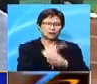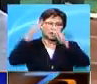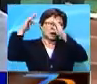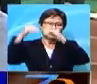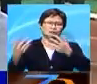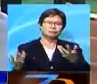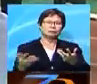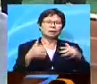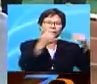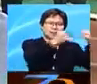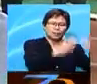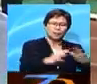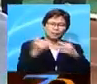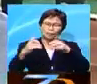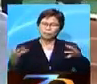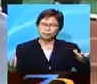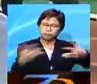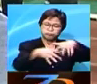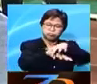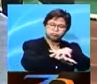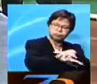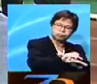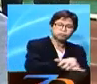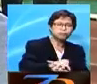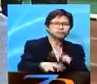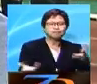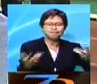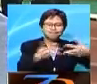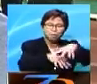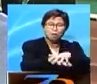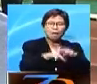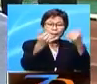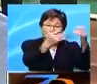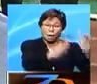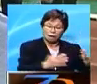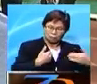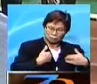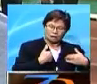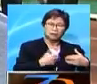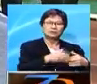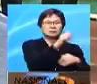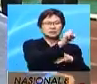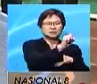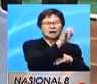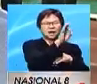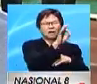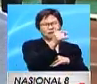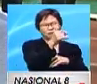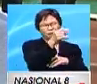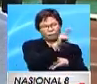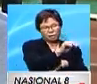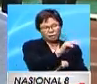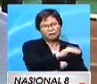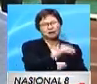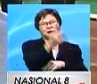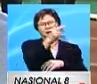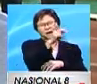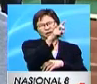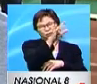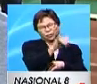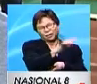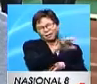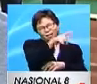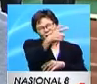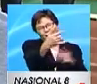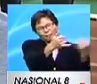kombinasi-kombinasi dia dengan pemain yang yang sedia ada seperti Safwan l Andre